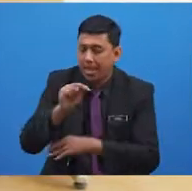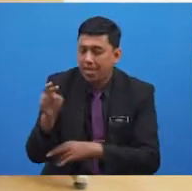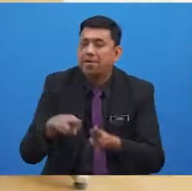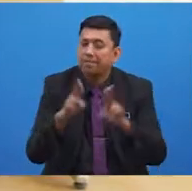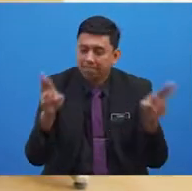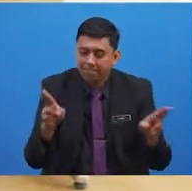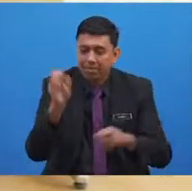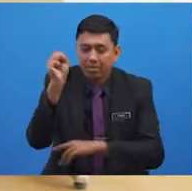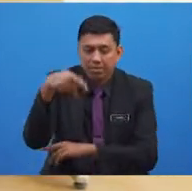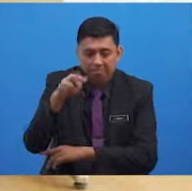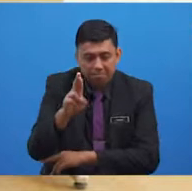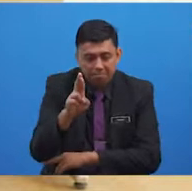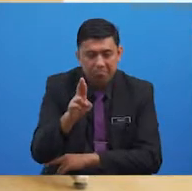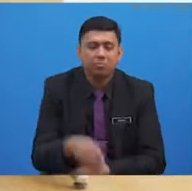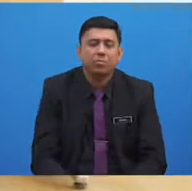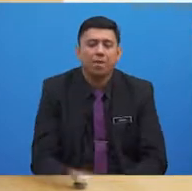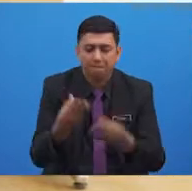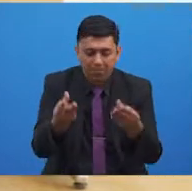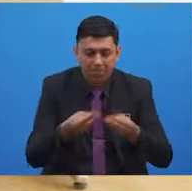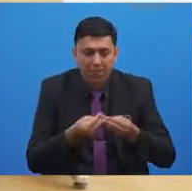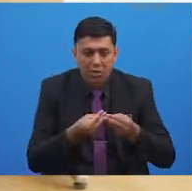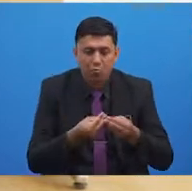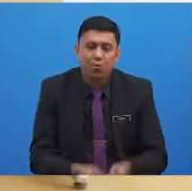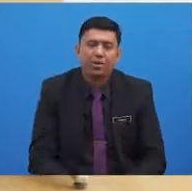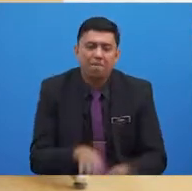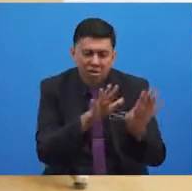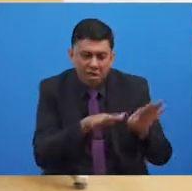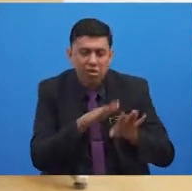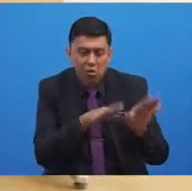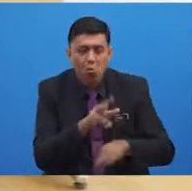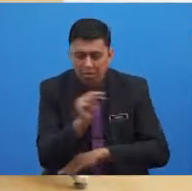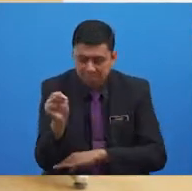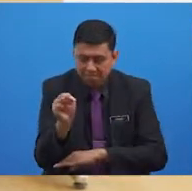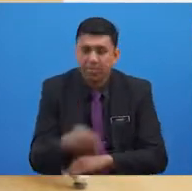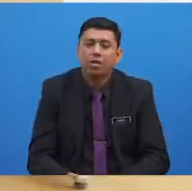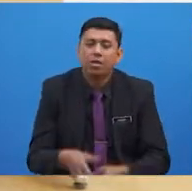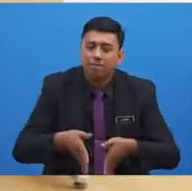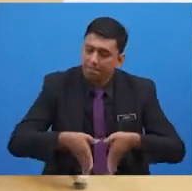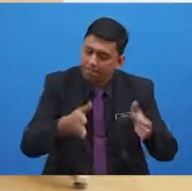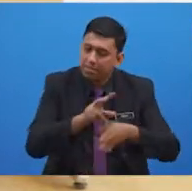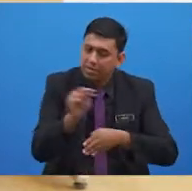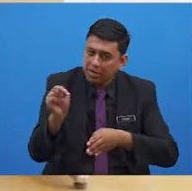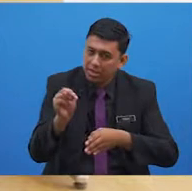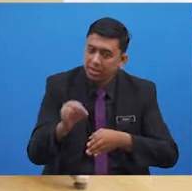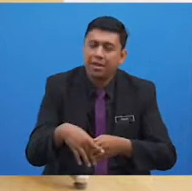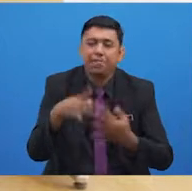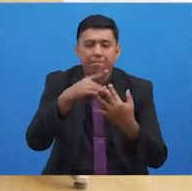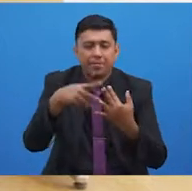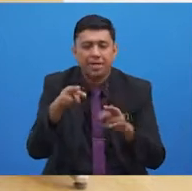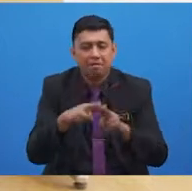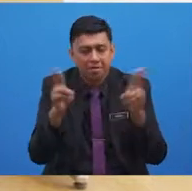ialah SPR akan menerima rayuan-rayuan tentang perjalanan sesuatu pilihan